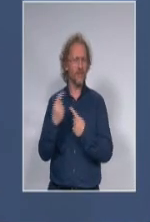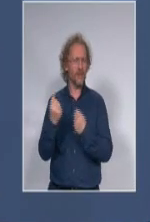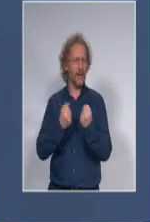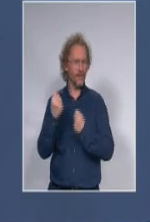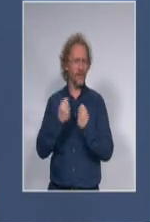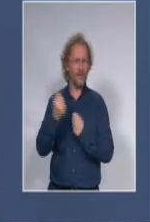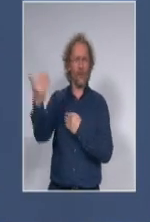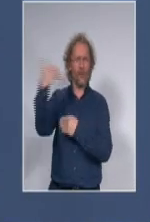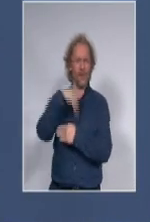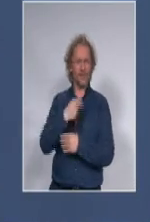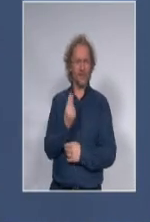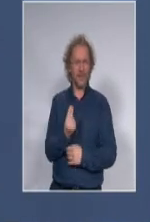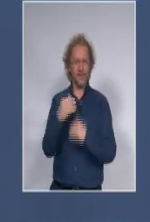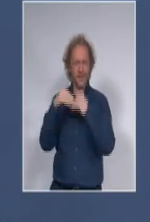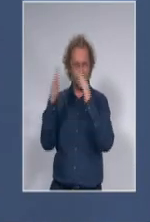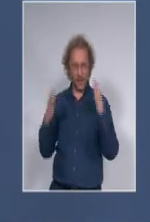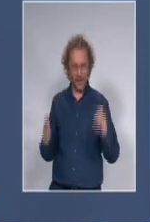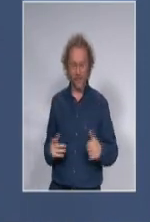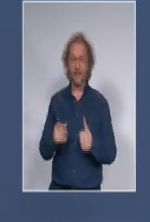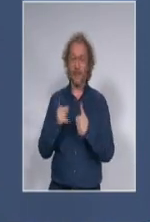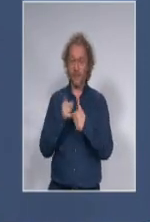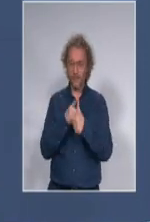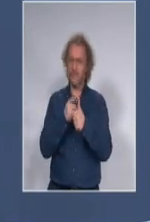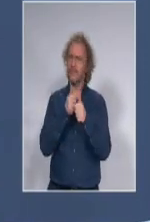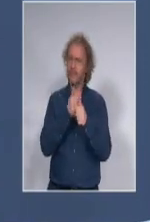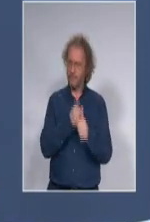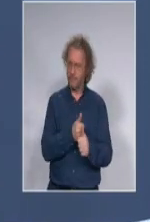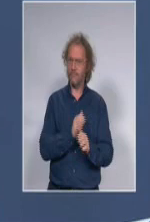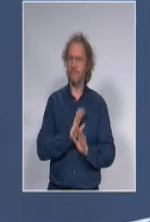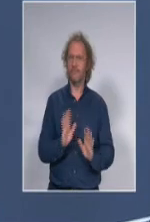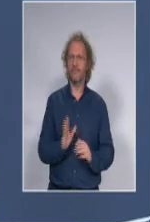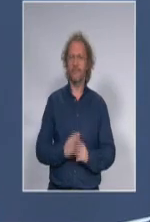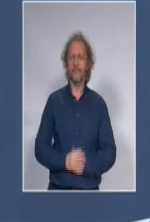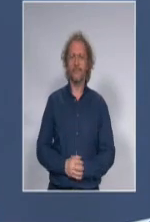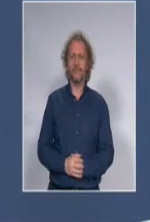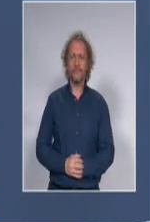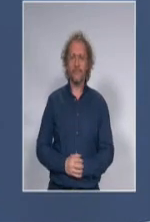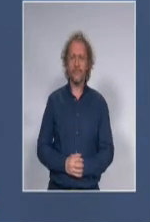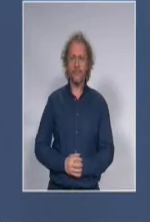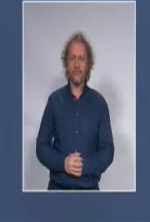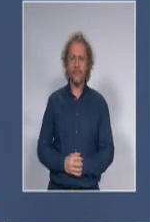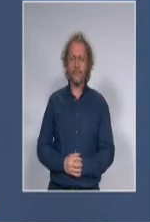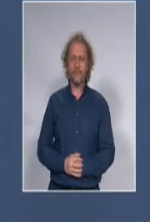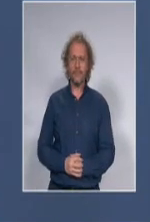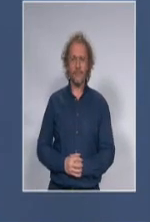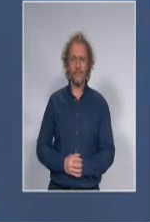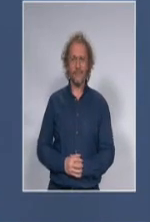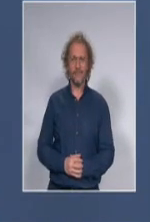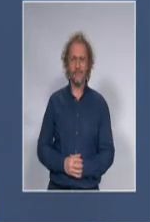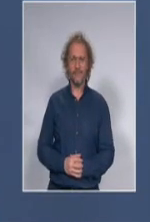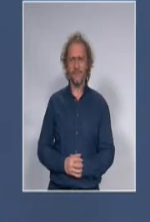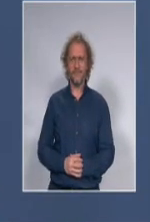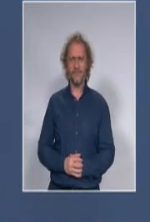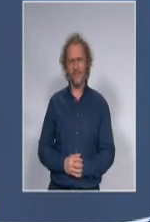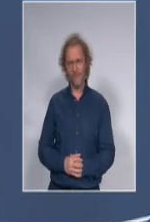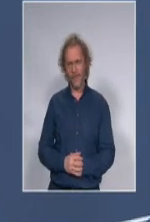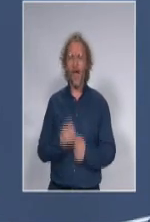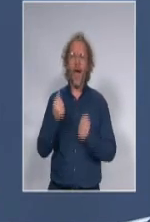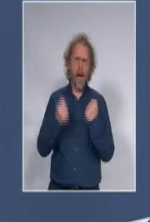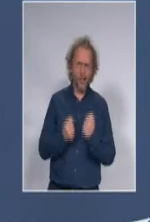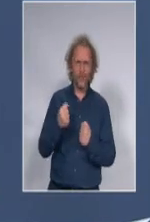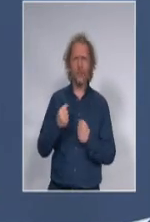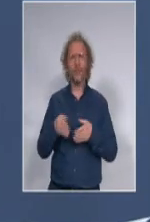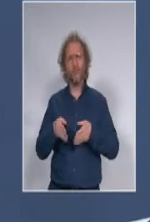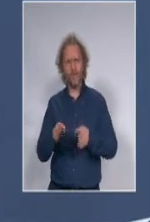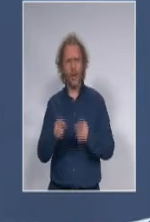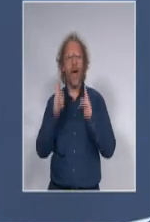zatvaranje graničnih prelaza, dakle za ulazak putnika koji se prevoze vozilima drumskog saobraćaja, voznog saobraćaja, sem toga,